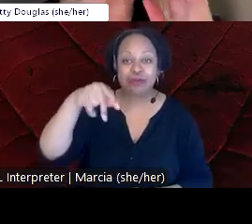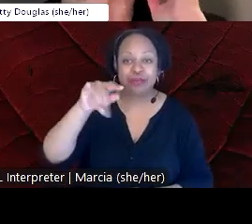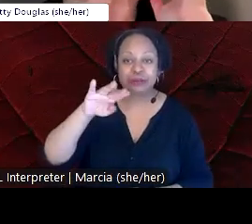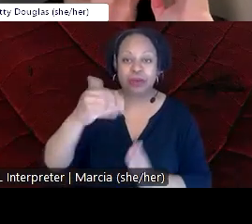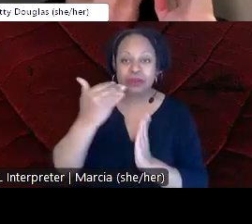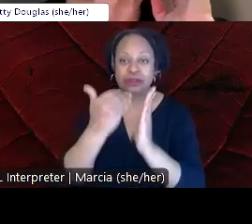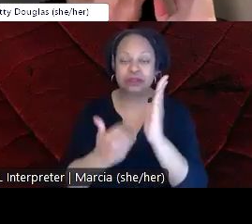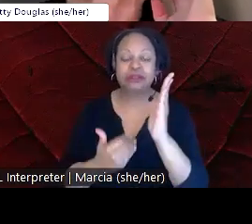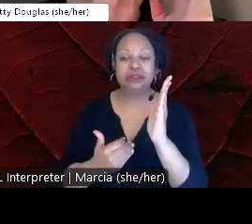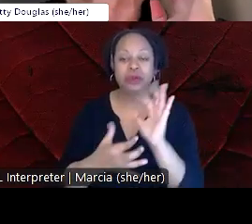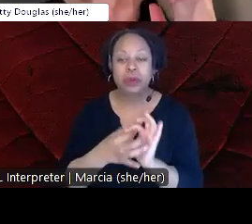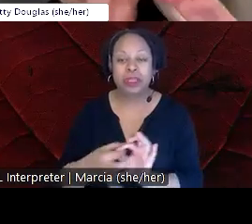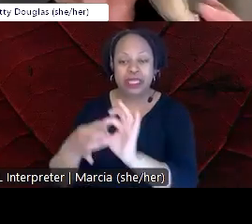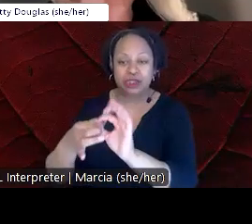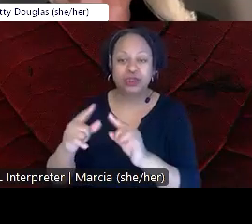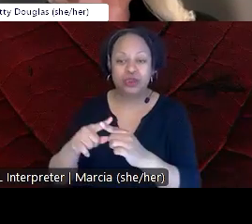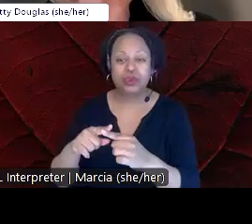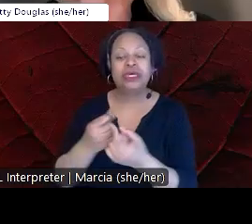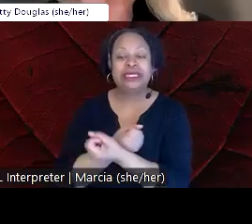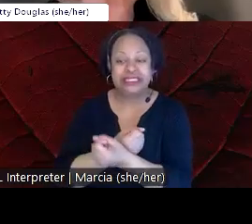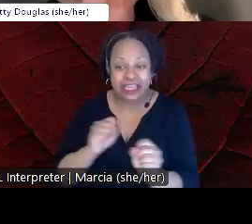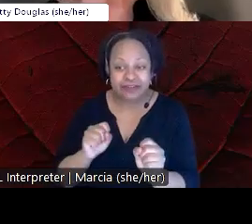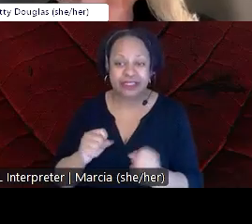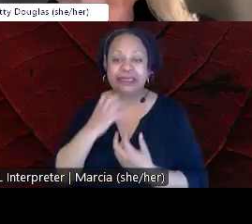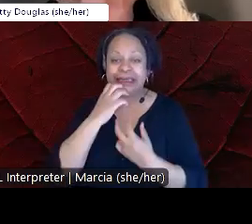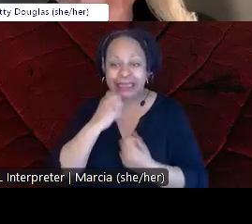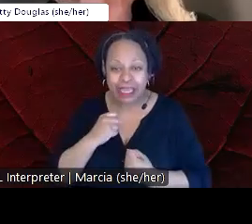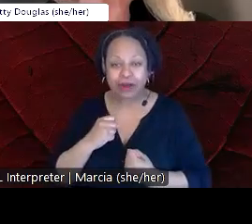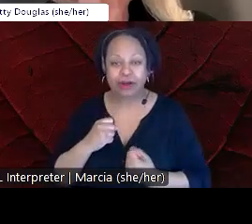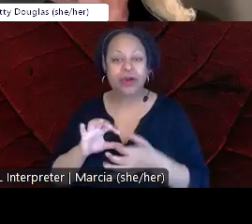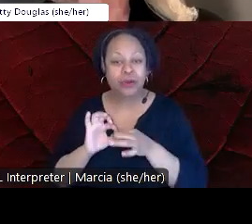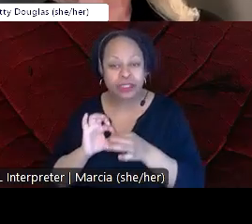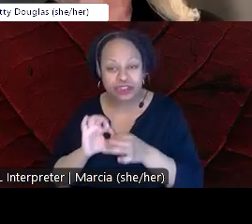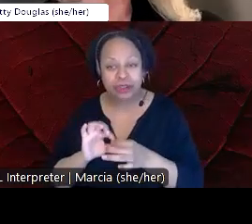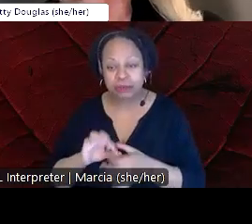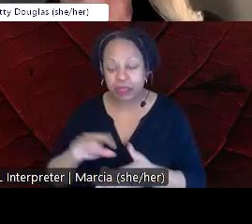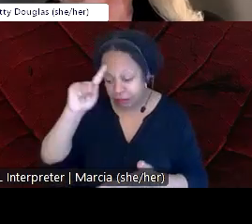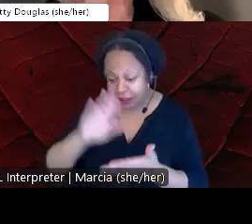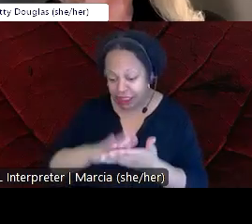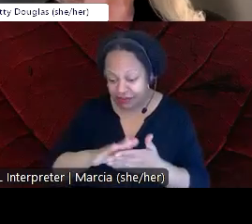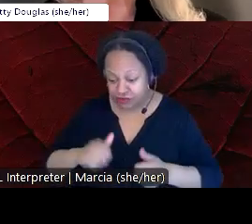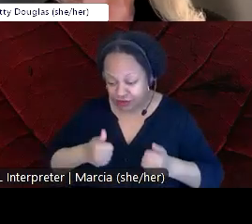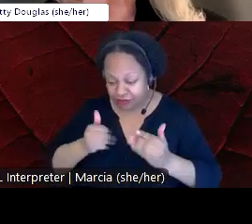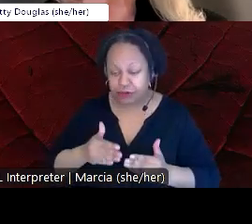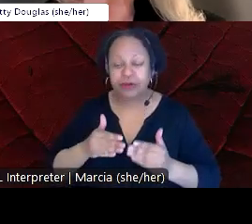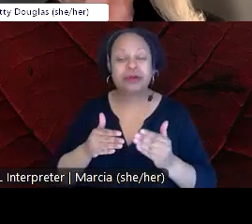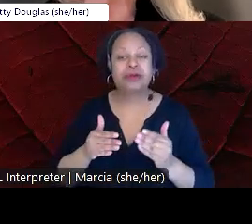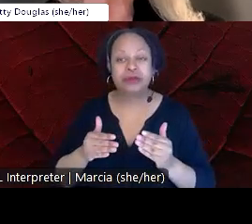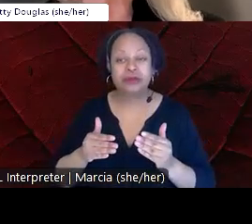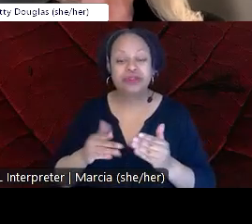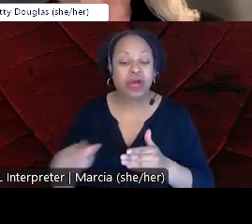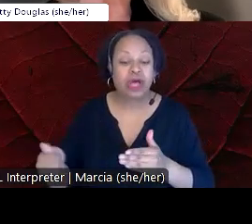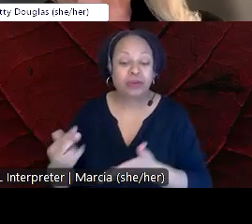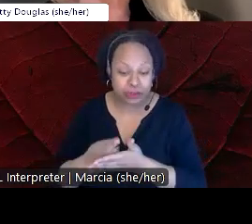étroitement sur les principes de la sécurité, des soins, les relations et le fait de croire